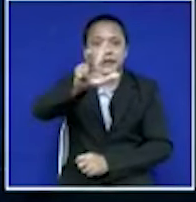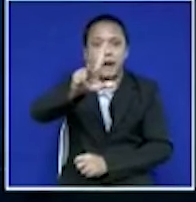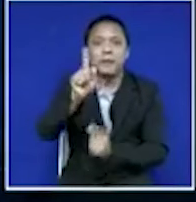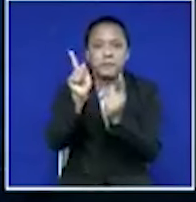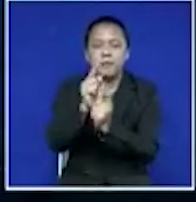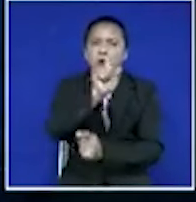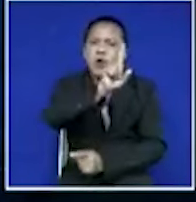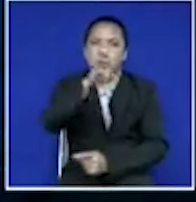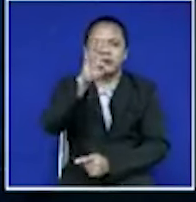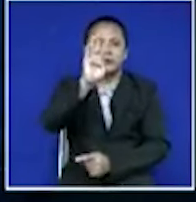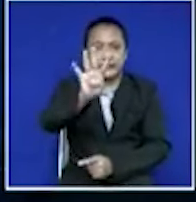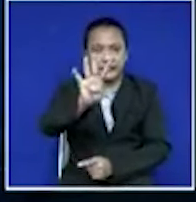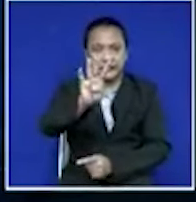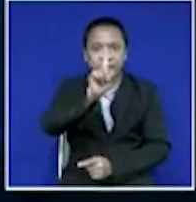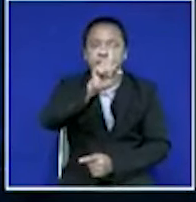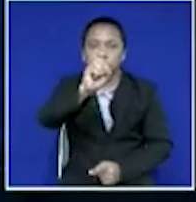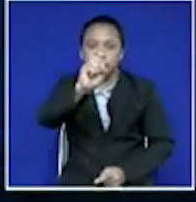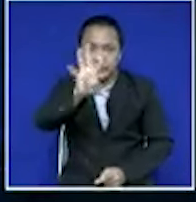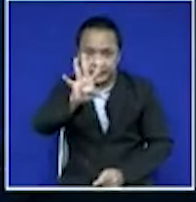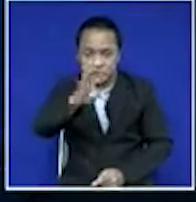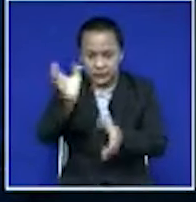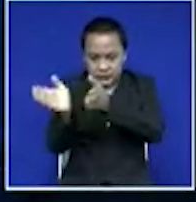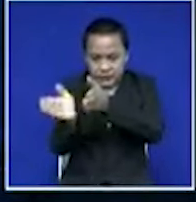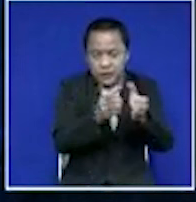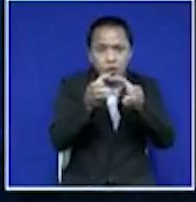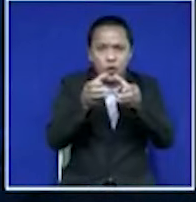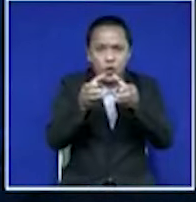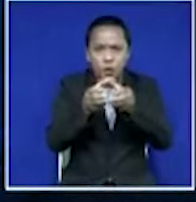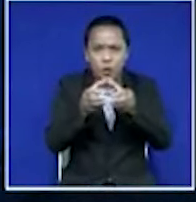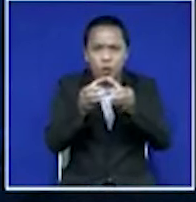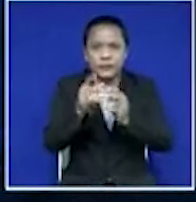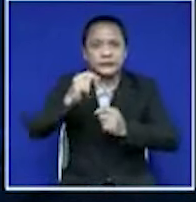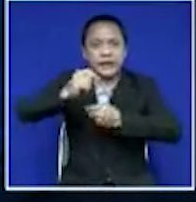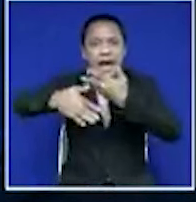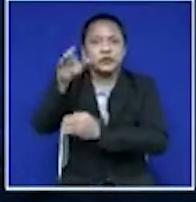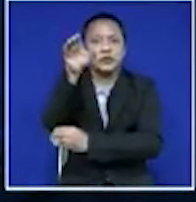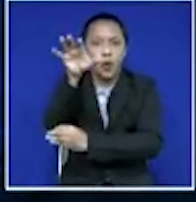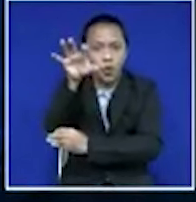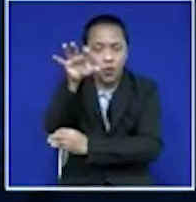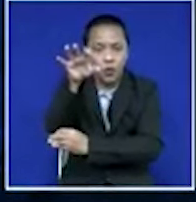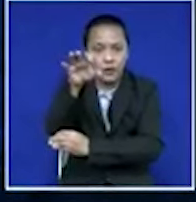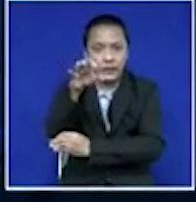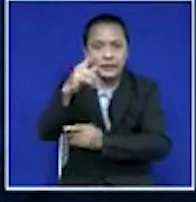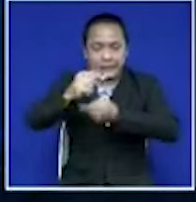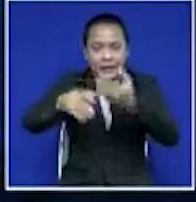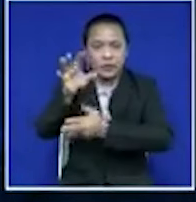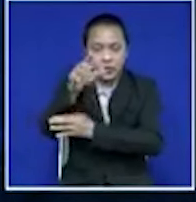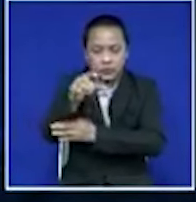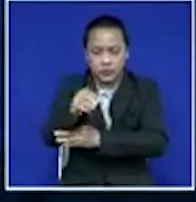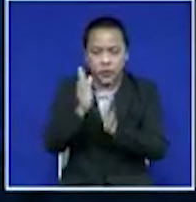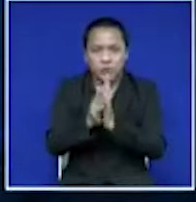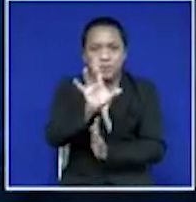บ104นะครับอีกกลุ่มหนึ่งคือตลาดกลางกุ้งนะครับลงไปคัดกรอ